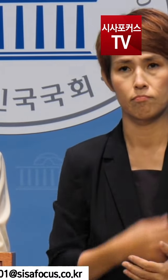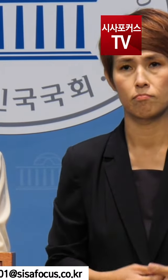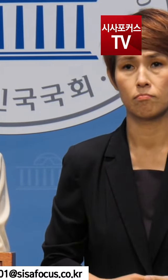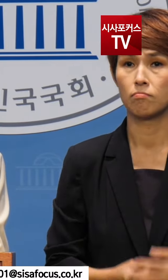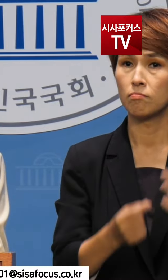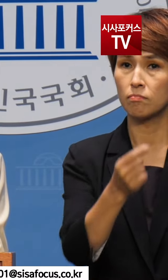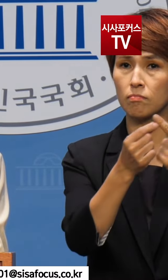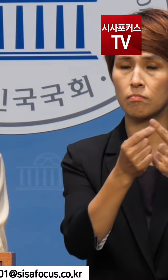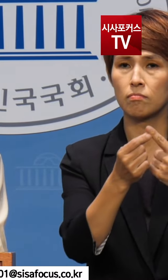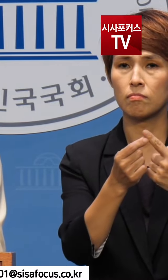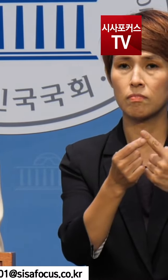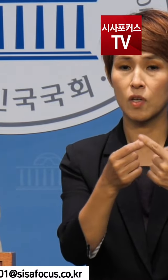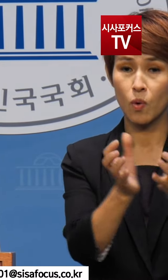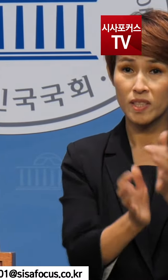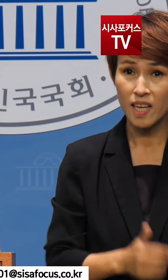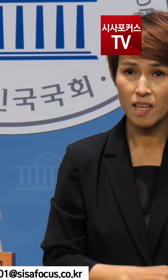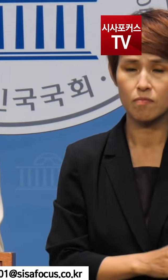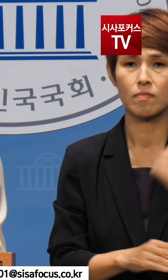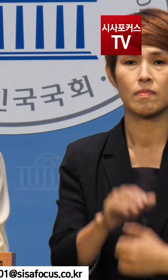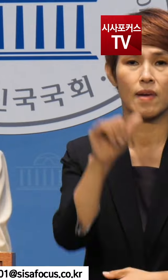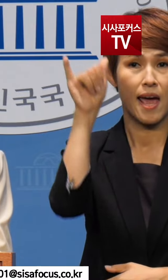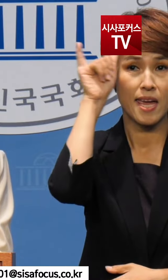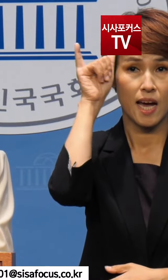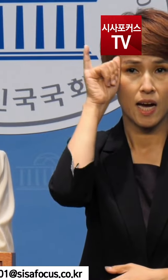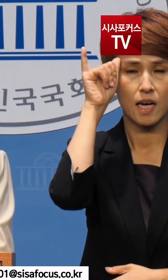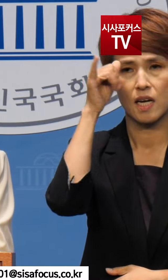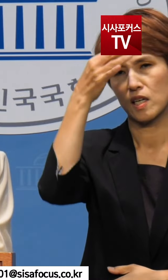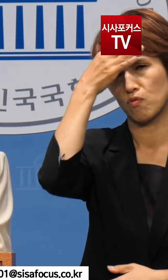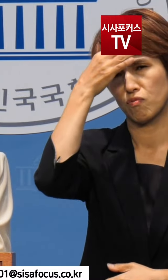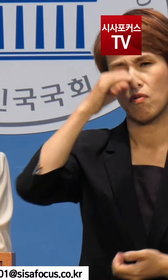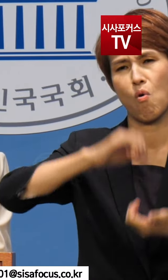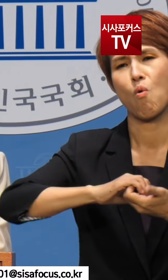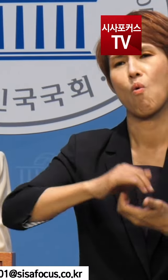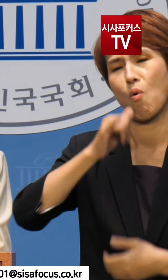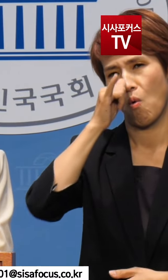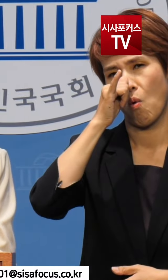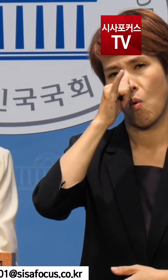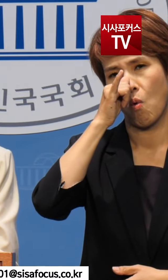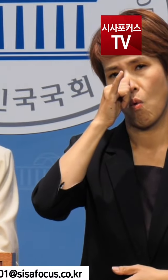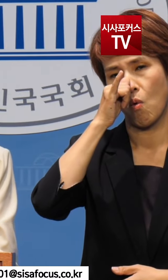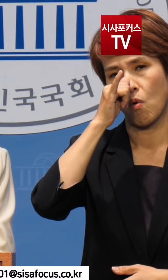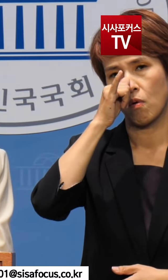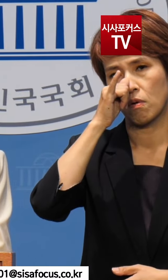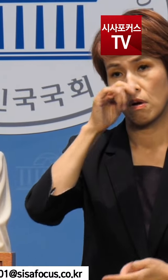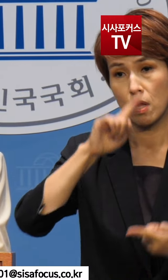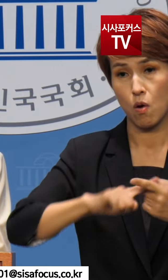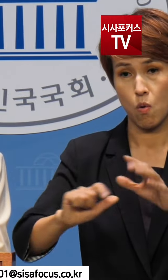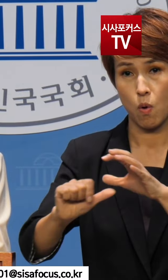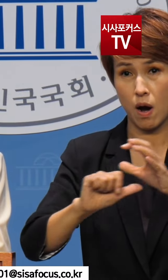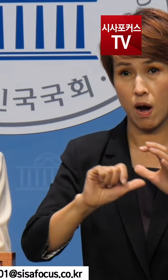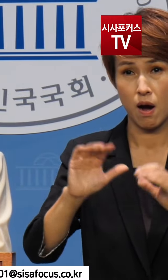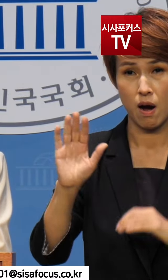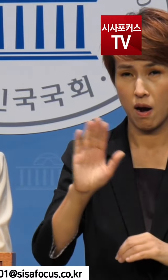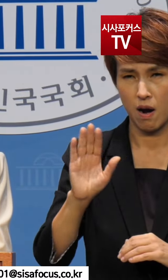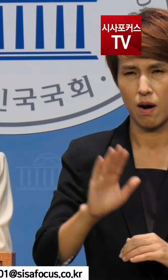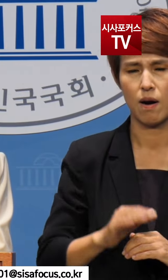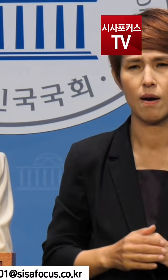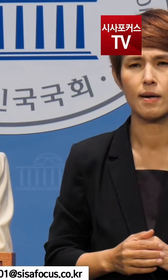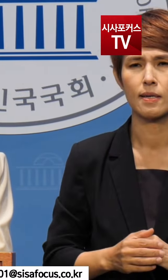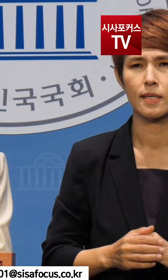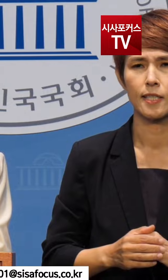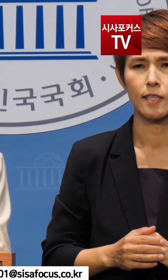첫째, 제이 원장은 생성형 AI는 기술적 한계가 많아 그대로 활용하지 않으며 수업 활용 기술은